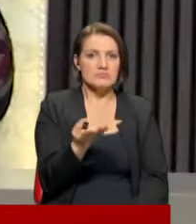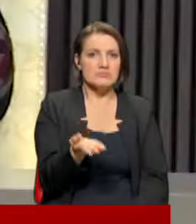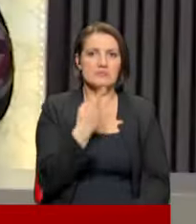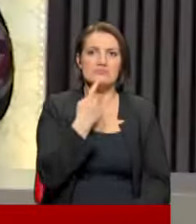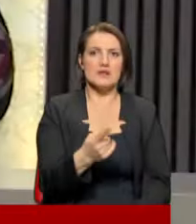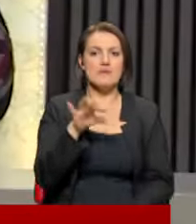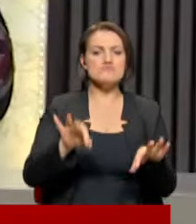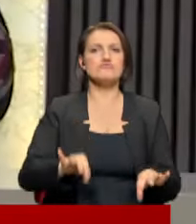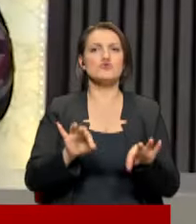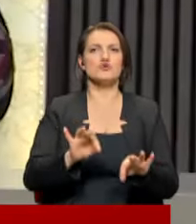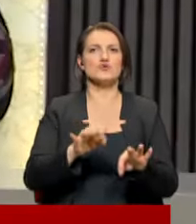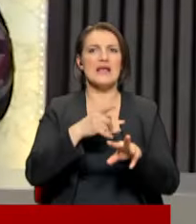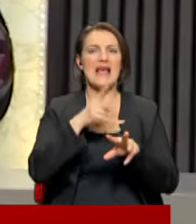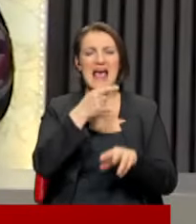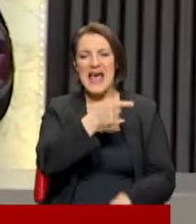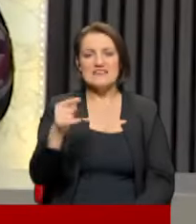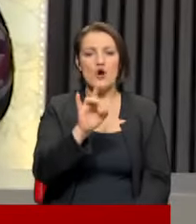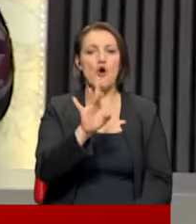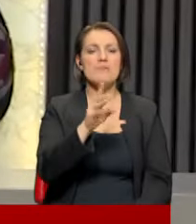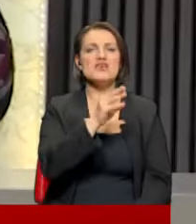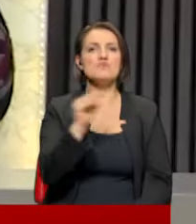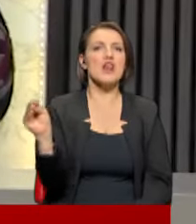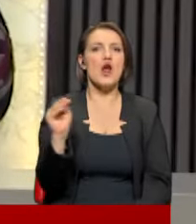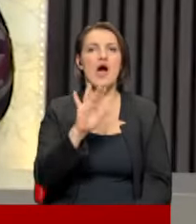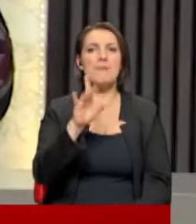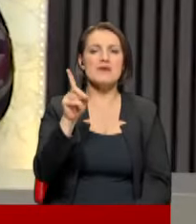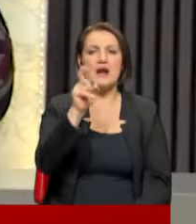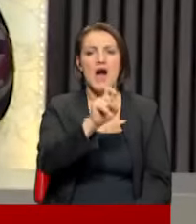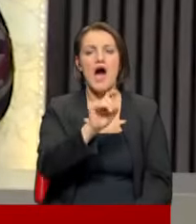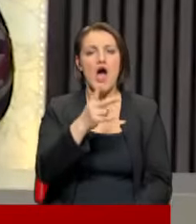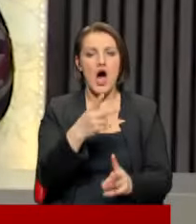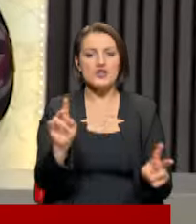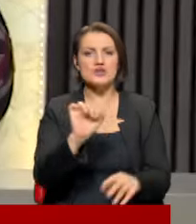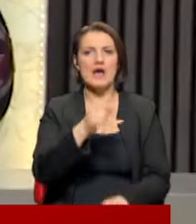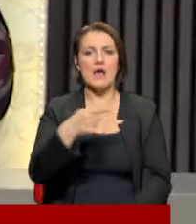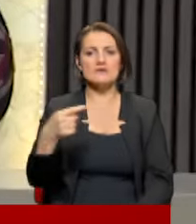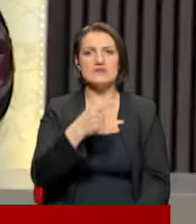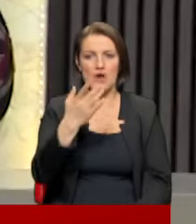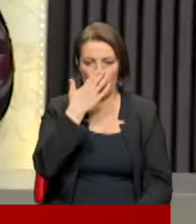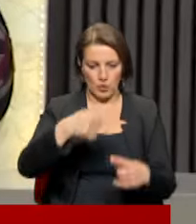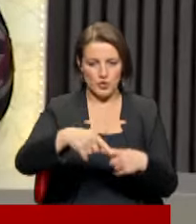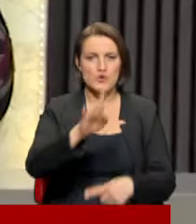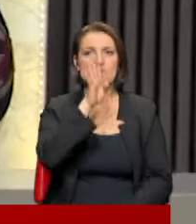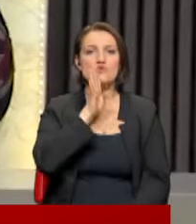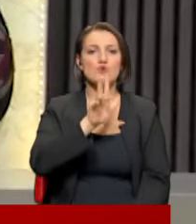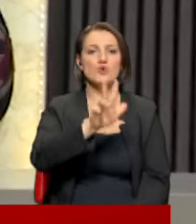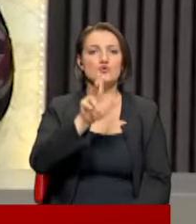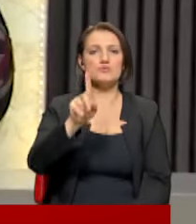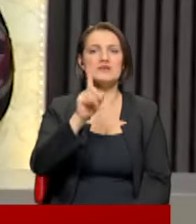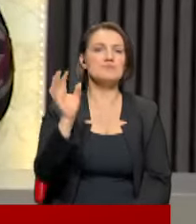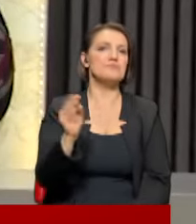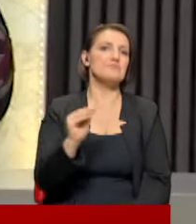dedi. Bugün EYS'e 15 milyon küsür her ay açık veren bir kurum ve önünde ödemesi gereken